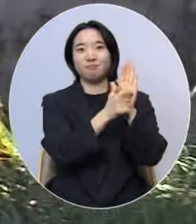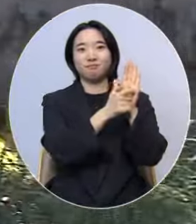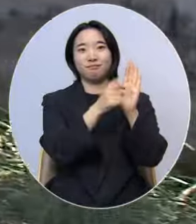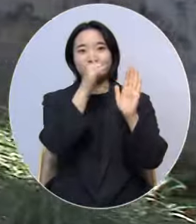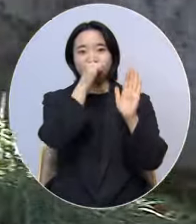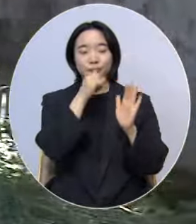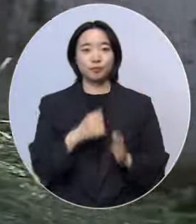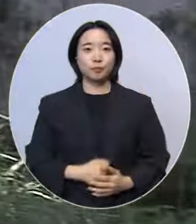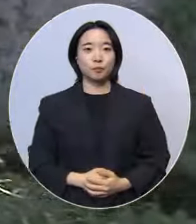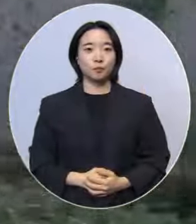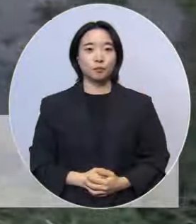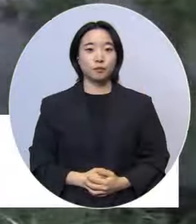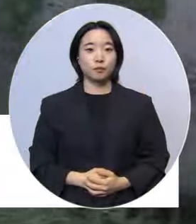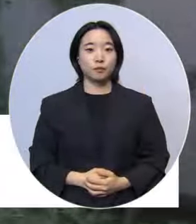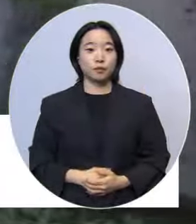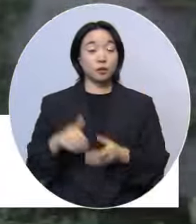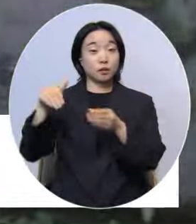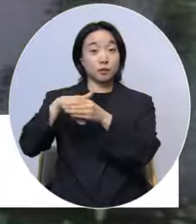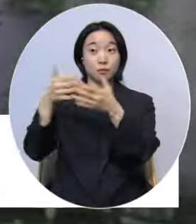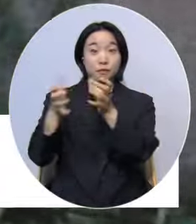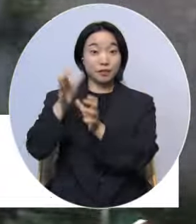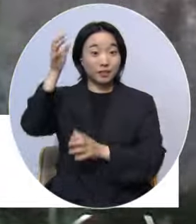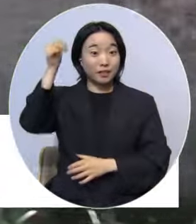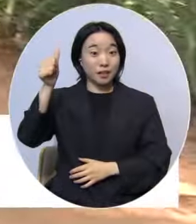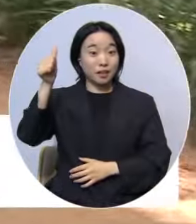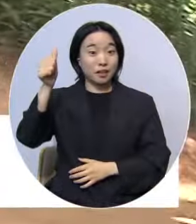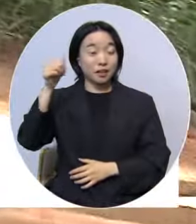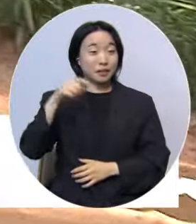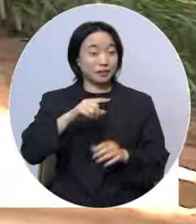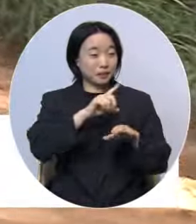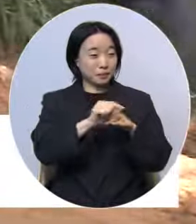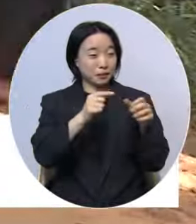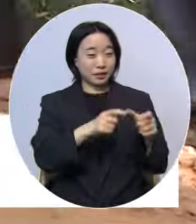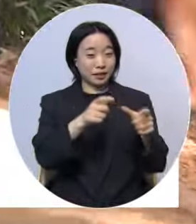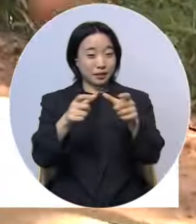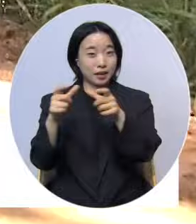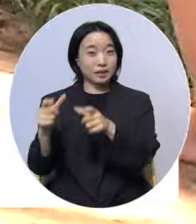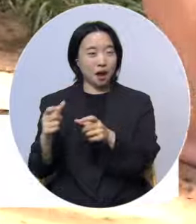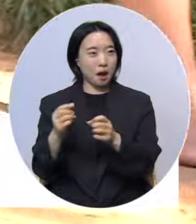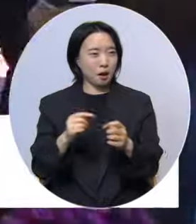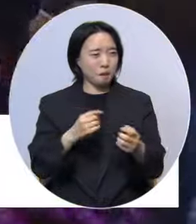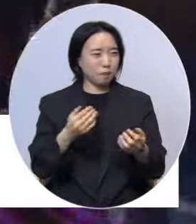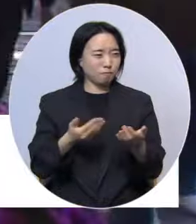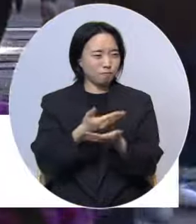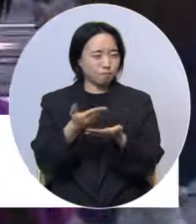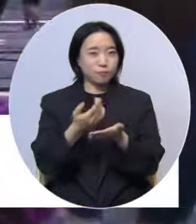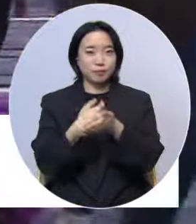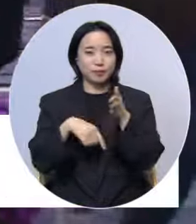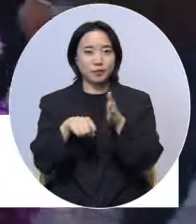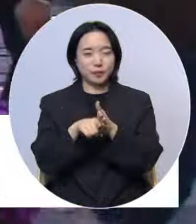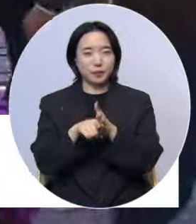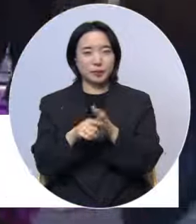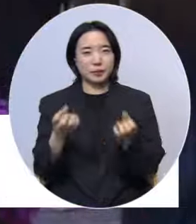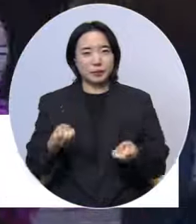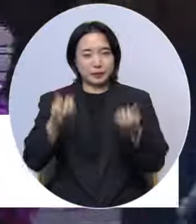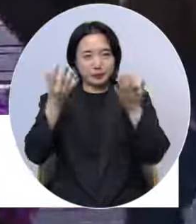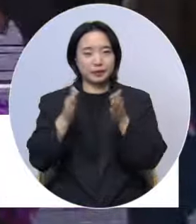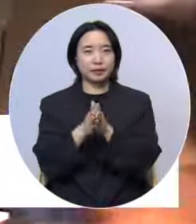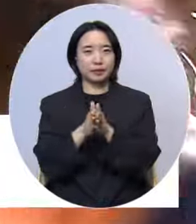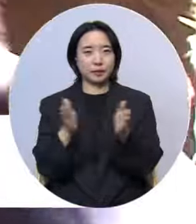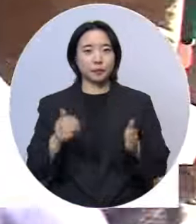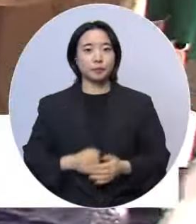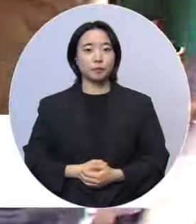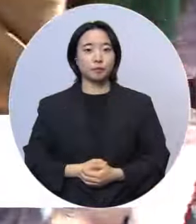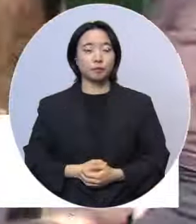유인촌 장관은 17일에서 18일 지역문화 활성화를 위한 로컬 백 캠페인에 나섰습니다요 장관은 다양의 명소를